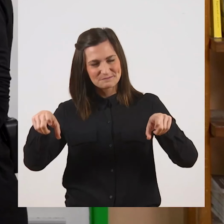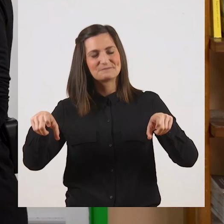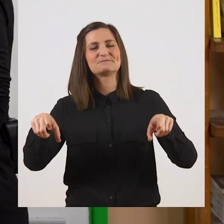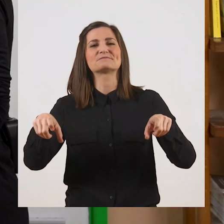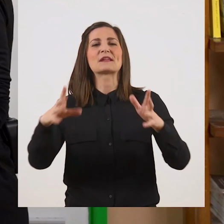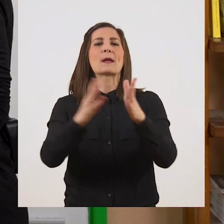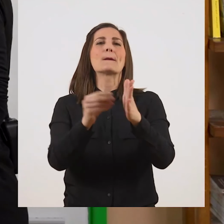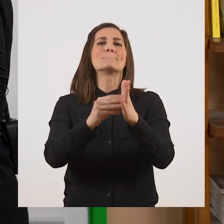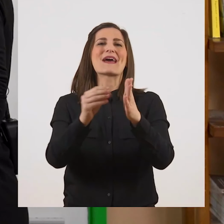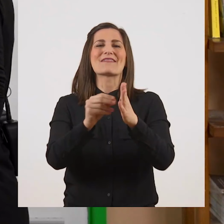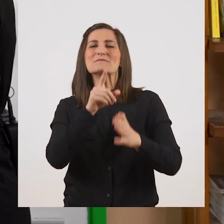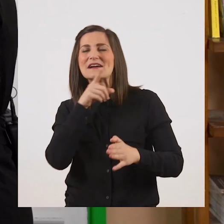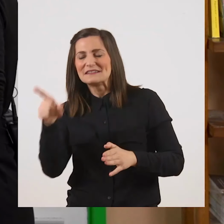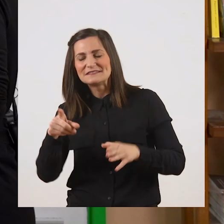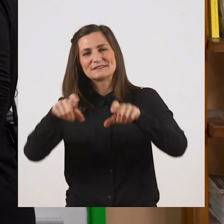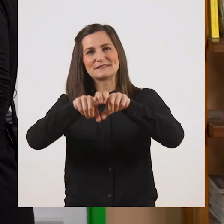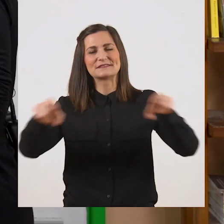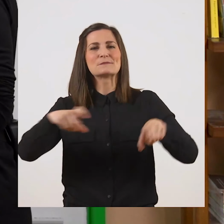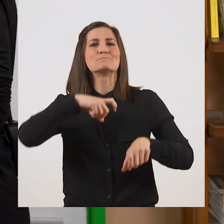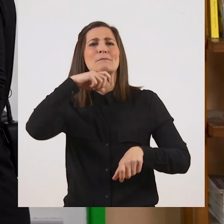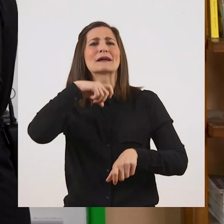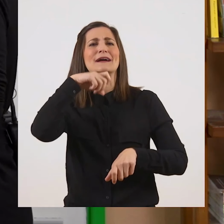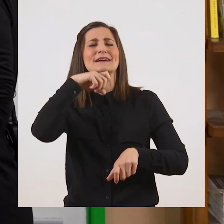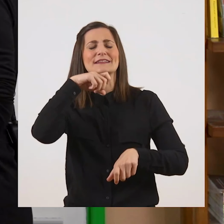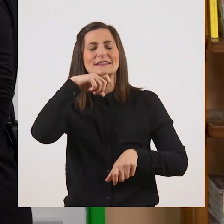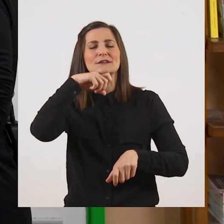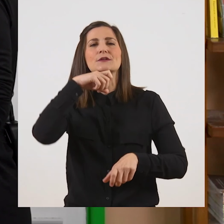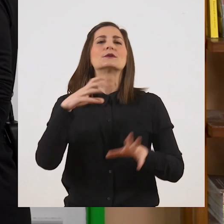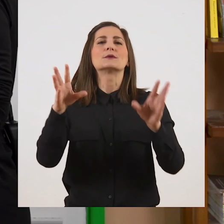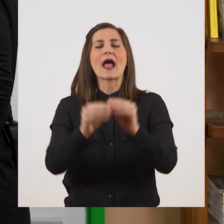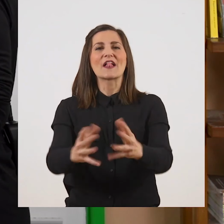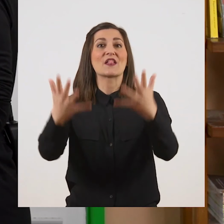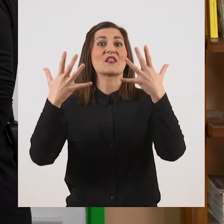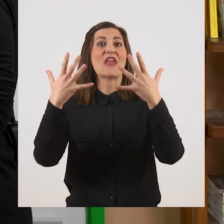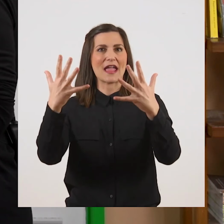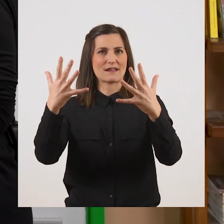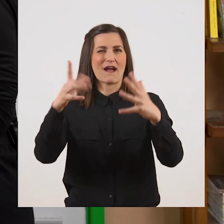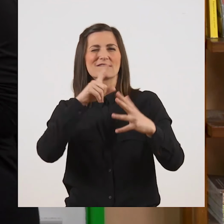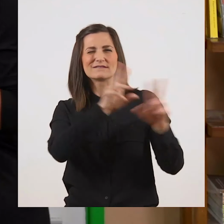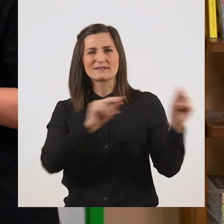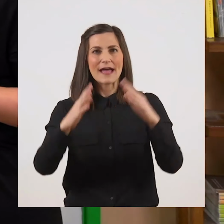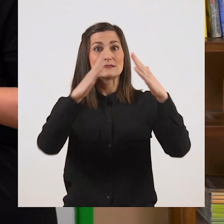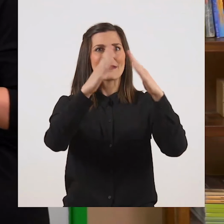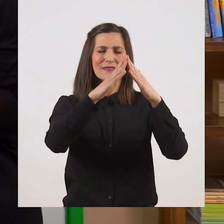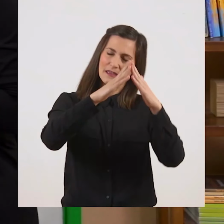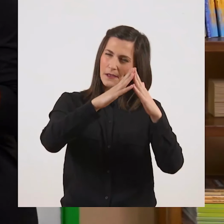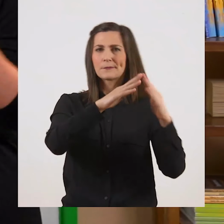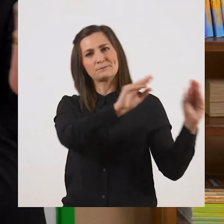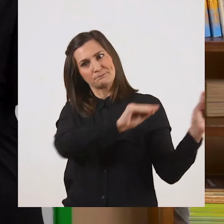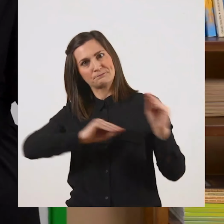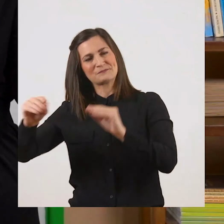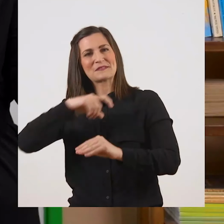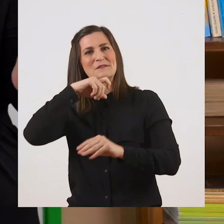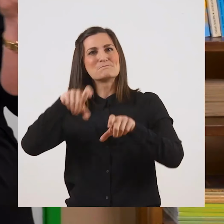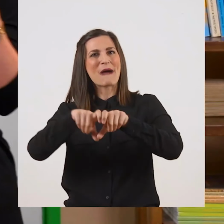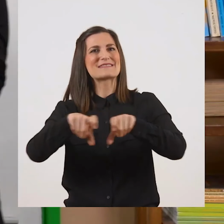Ας πούμε ότι αυτό εδώ πέρα είναι το παγκάκι του 10. Πολύ ωραία. Και για να